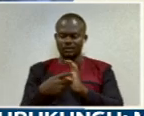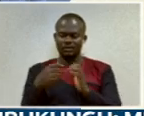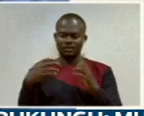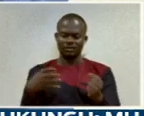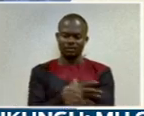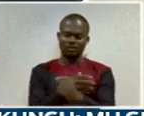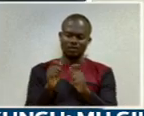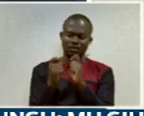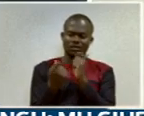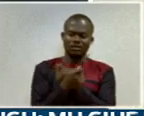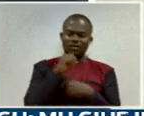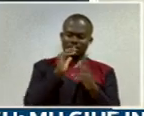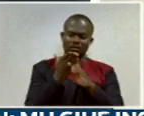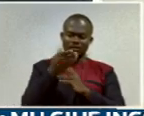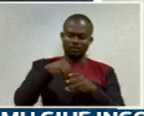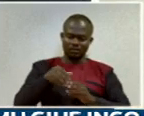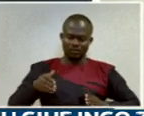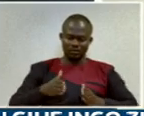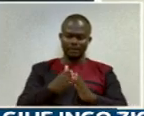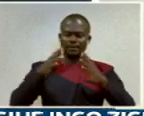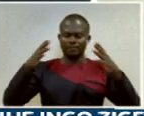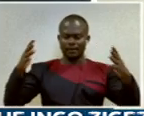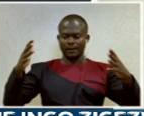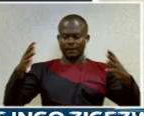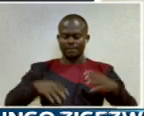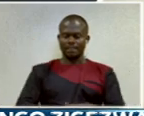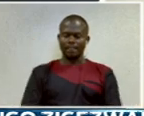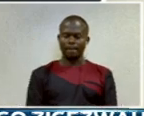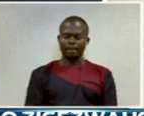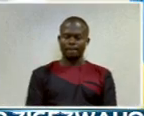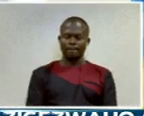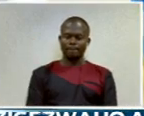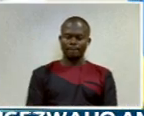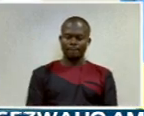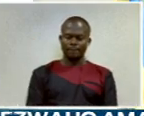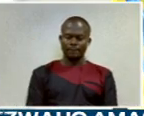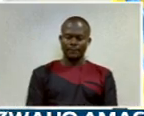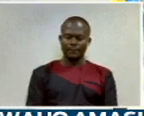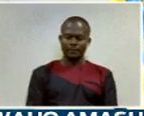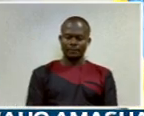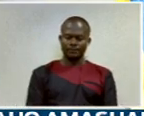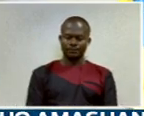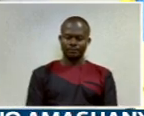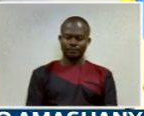zisubira zitanyuze ku muyoboro mugari. Ruziga Emmanuel Mesantura, Kigali.